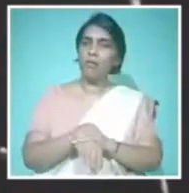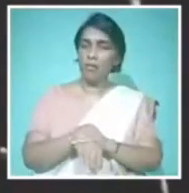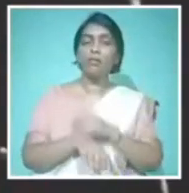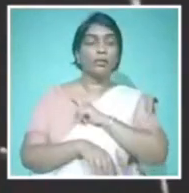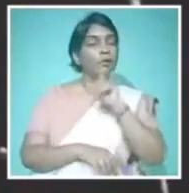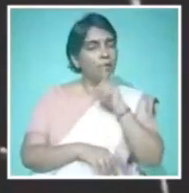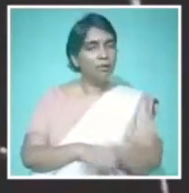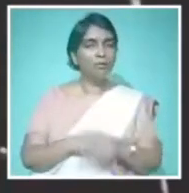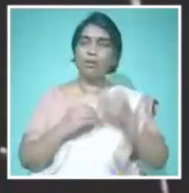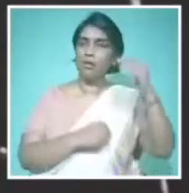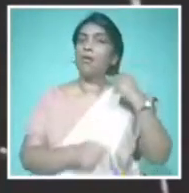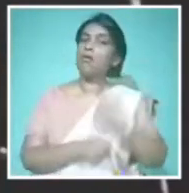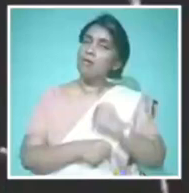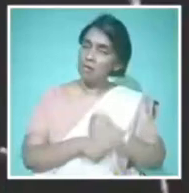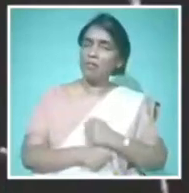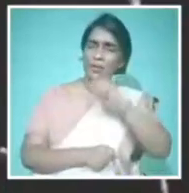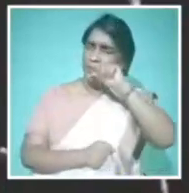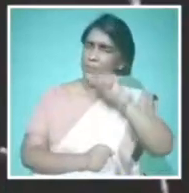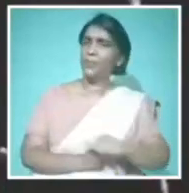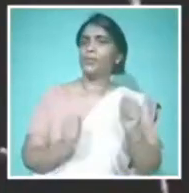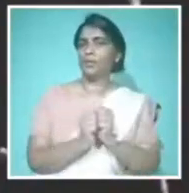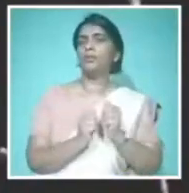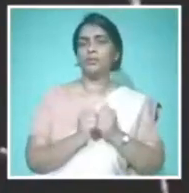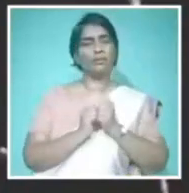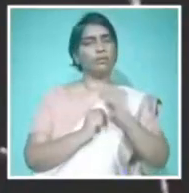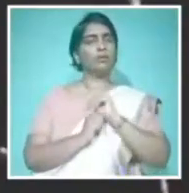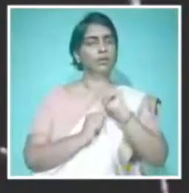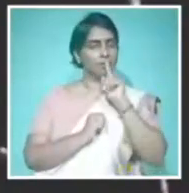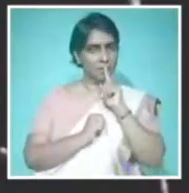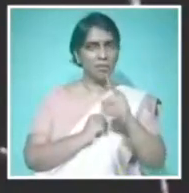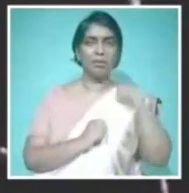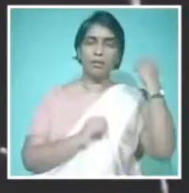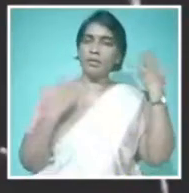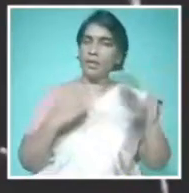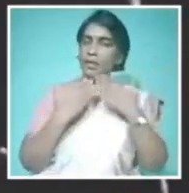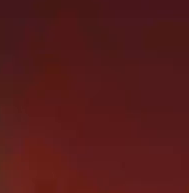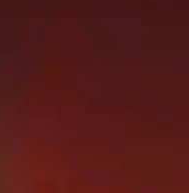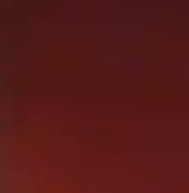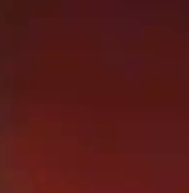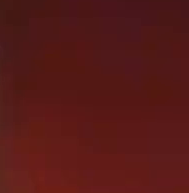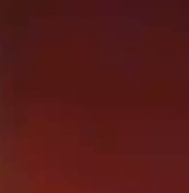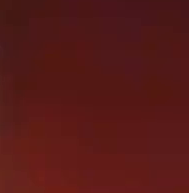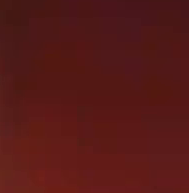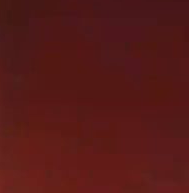kah, eka idiri anjo akrodi, aniwar emapi kerana bapak prakasa karmin, mage kata awasan kerana bom studi.